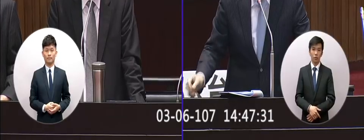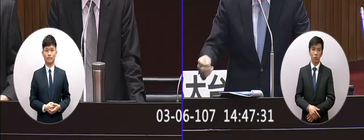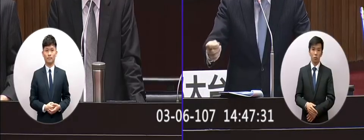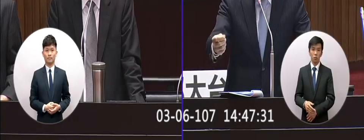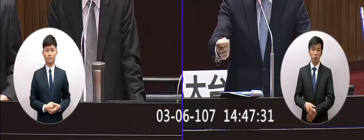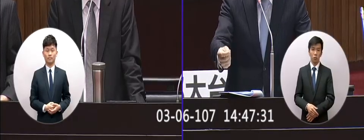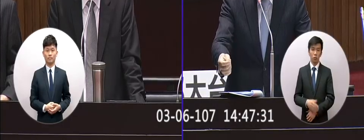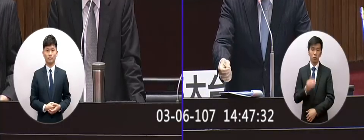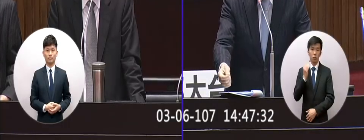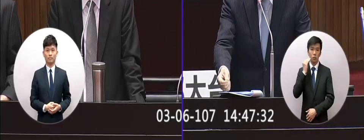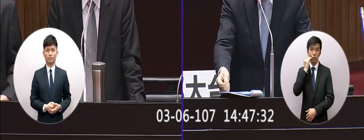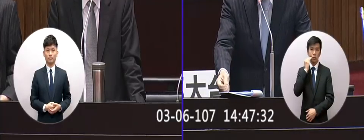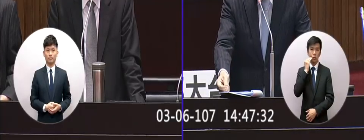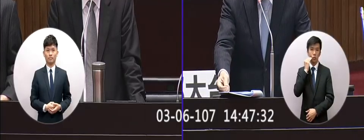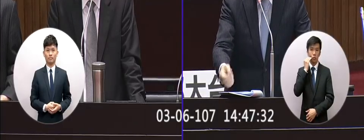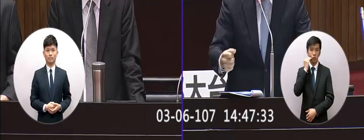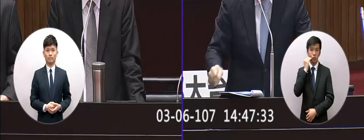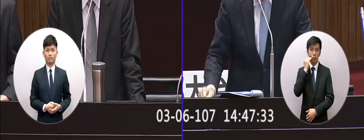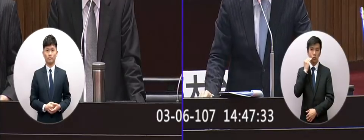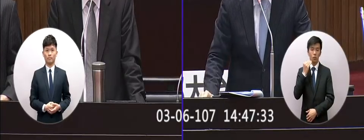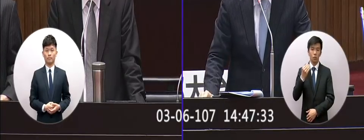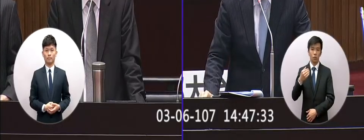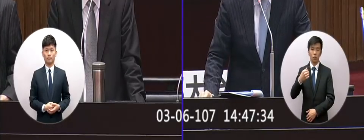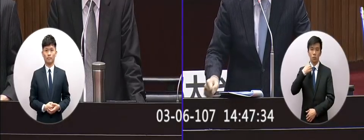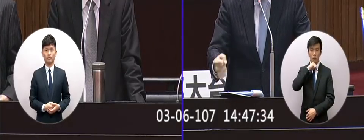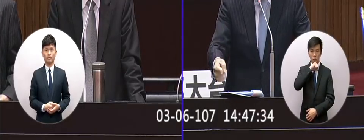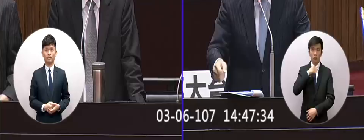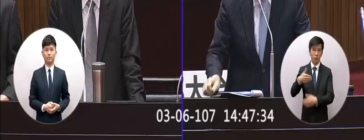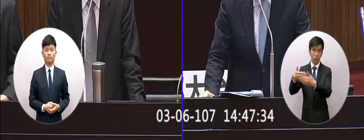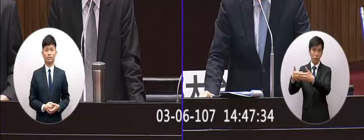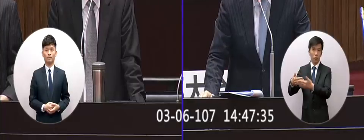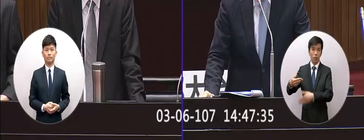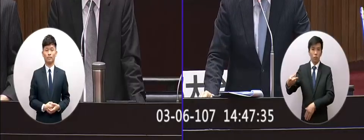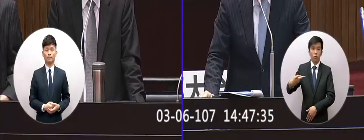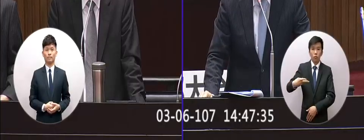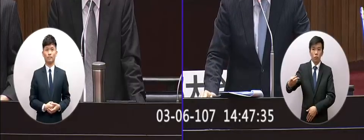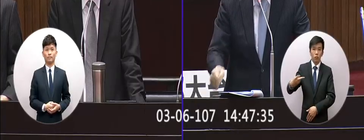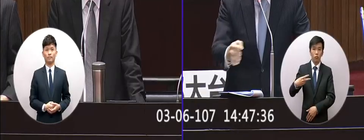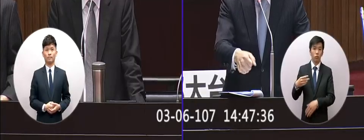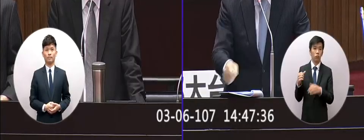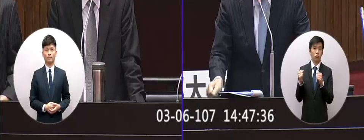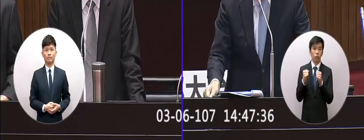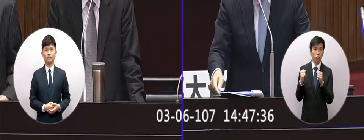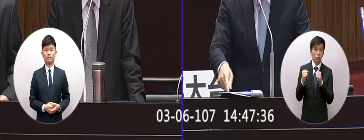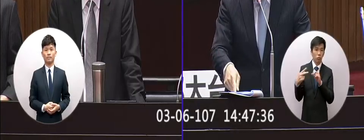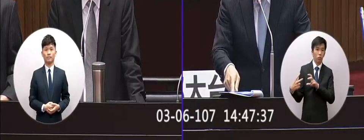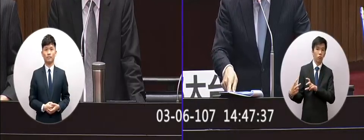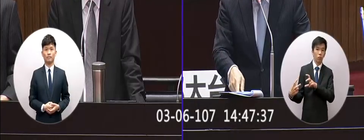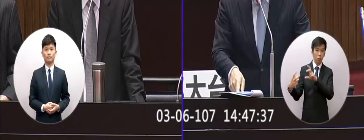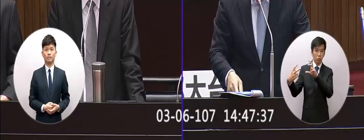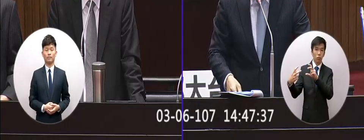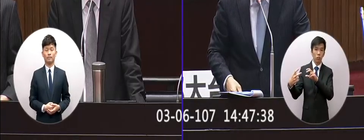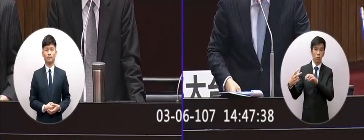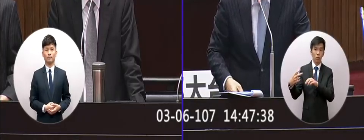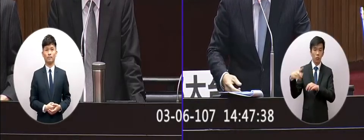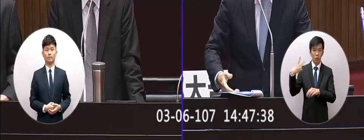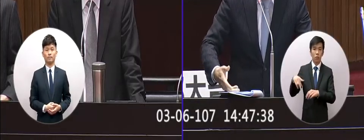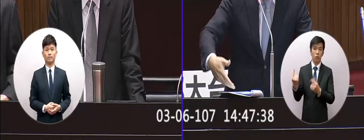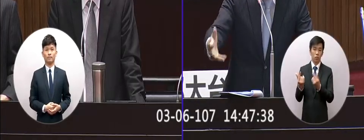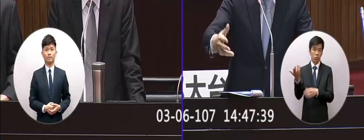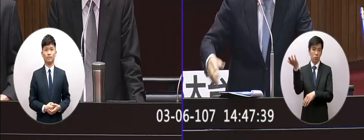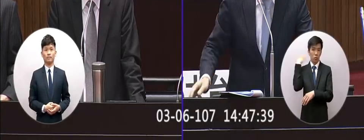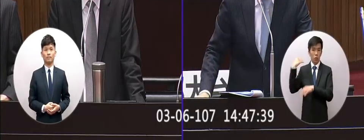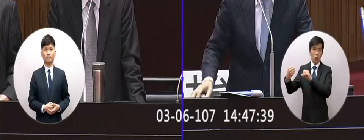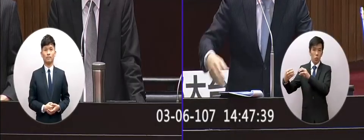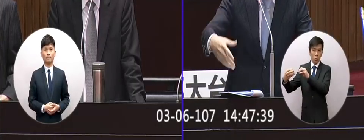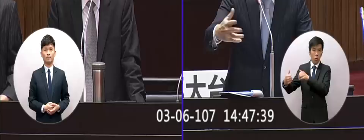以 如果我们的两岸政策能对抗跟用协商，感觉上好像能对抗以后他